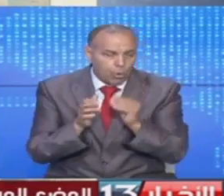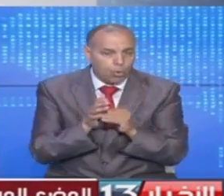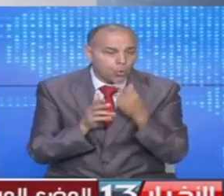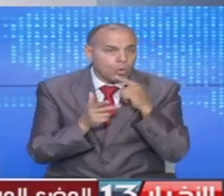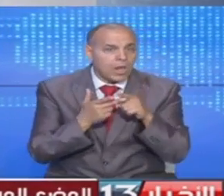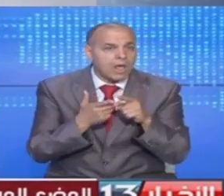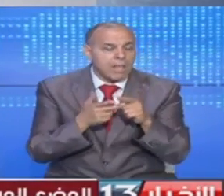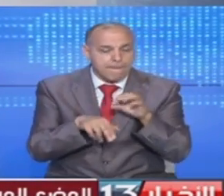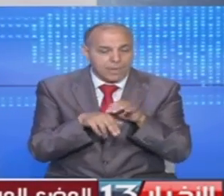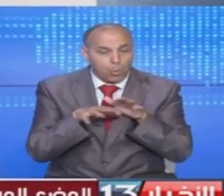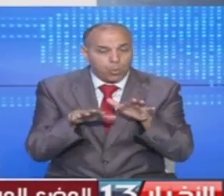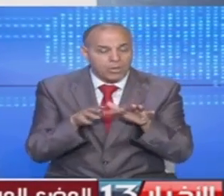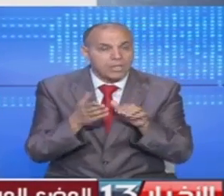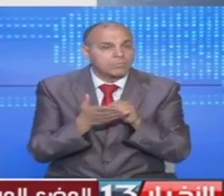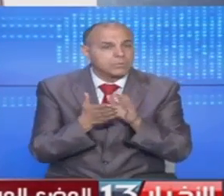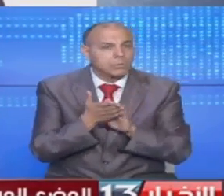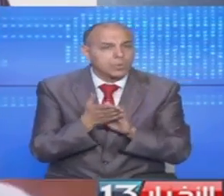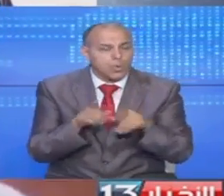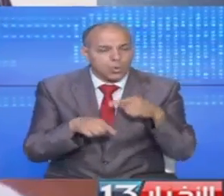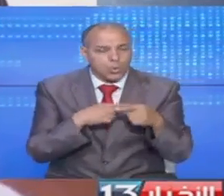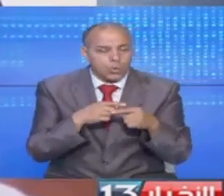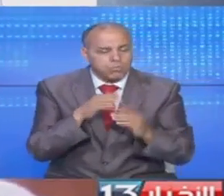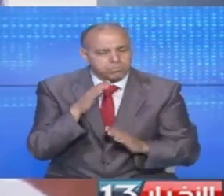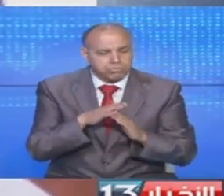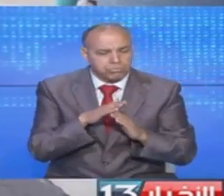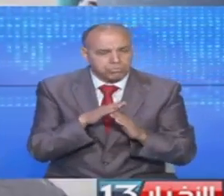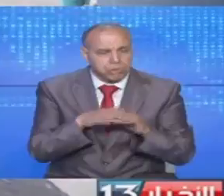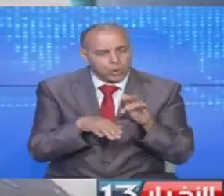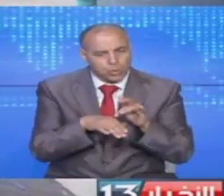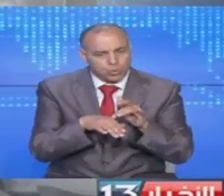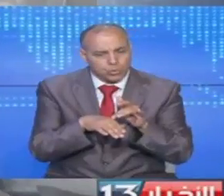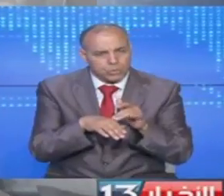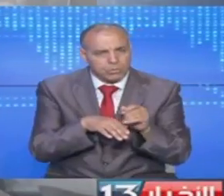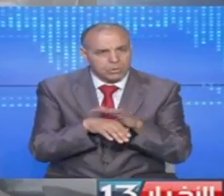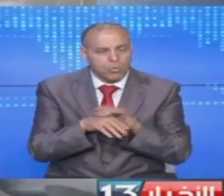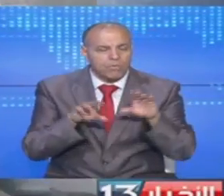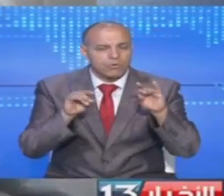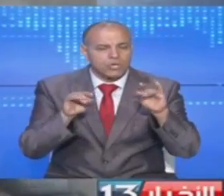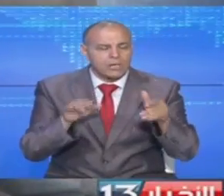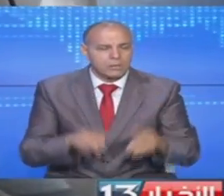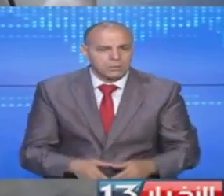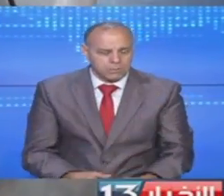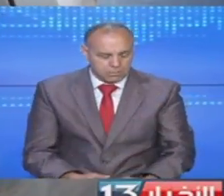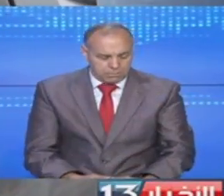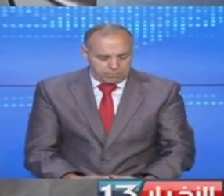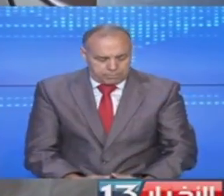سعيا لاحتواء المرض مع تسجيل زيادة يومية قياسية في عدد الحالات بأستراليا.